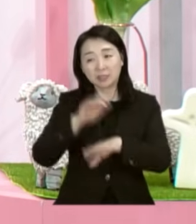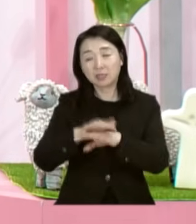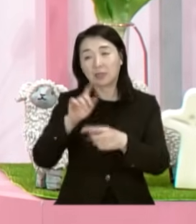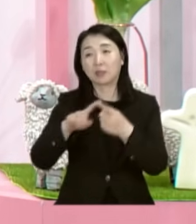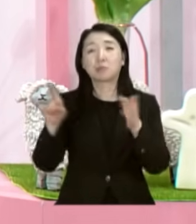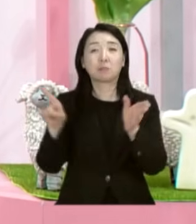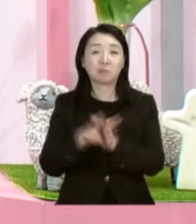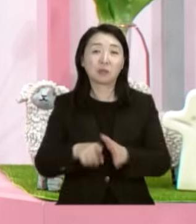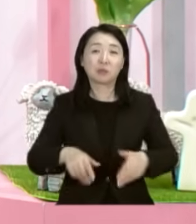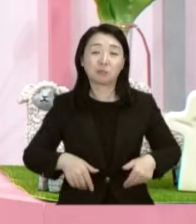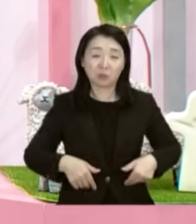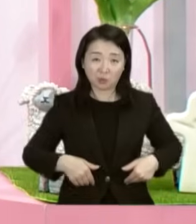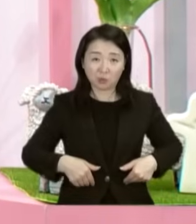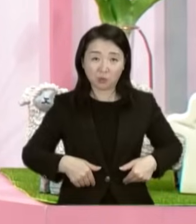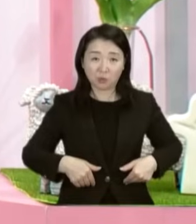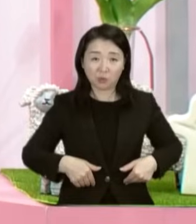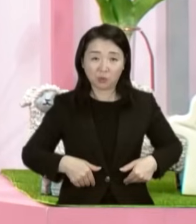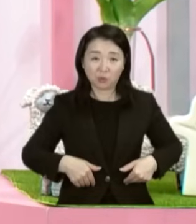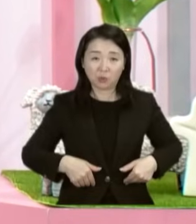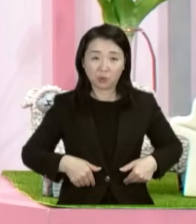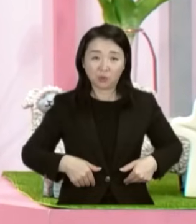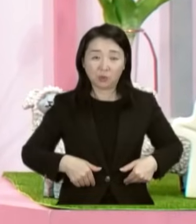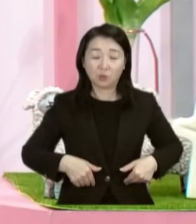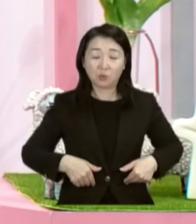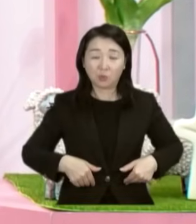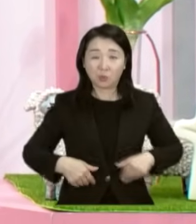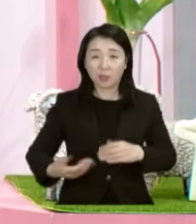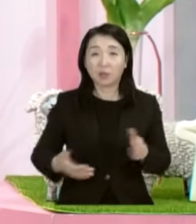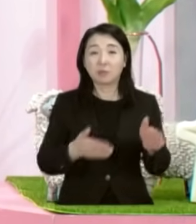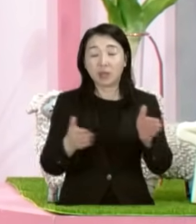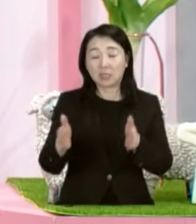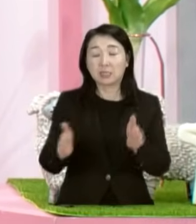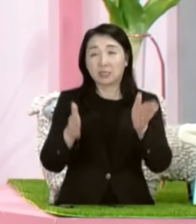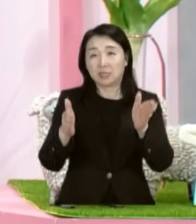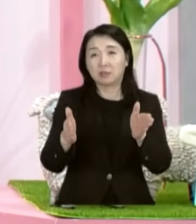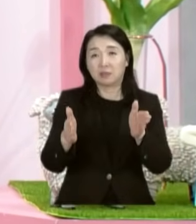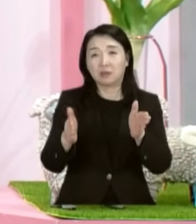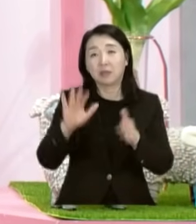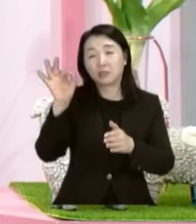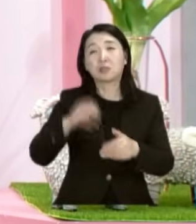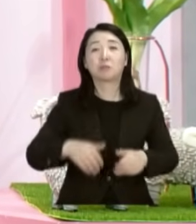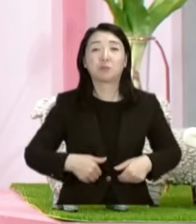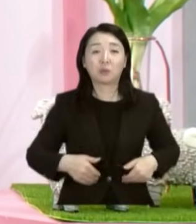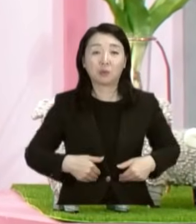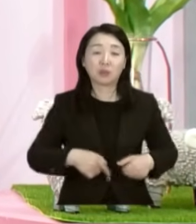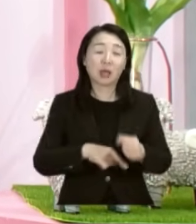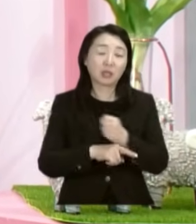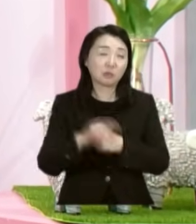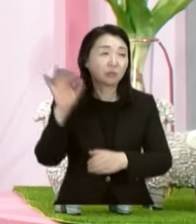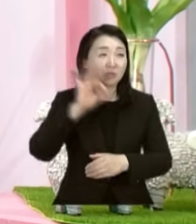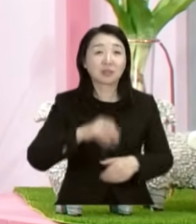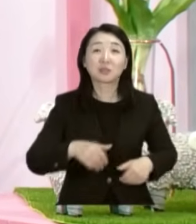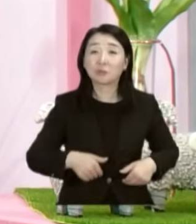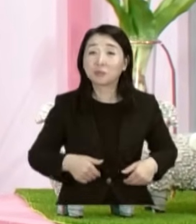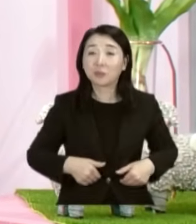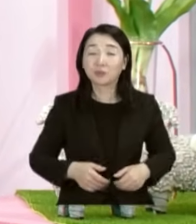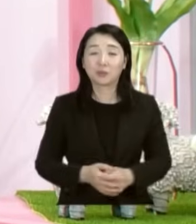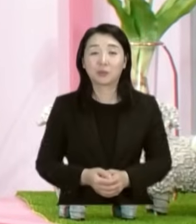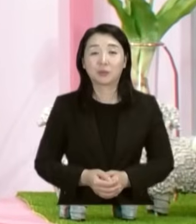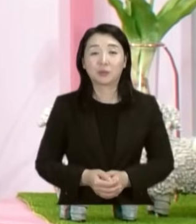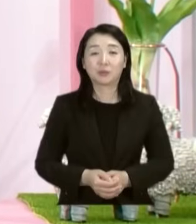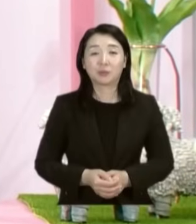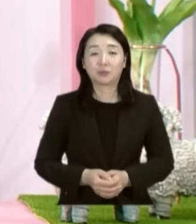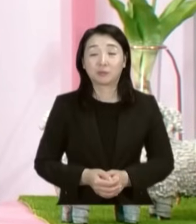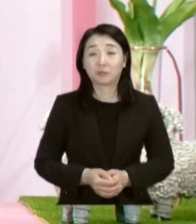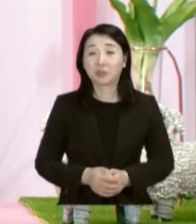지혜로우신 믿어야 된다 나를 위해서 예비하신 그 길을 저는 계속 이유를려고 하고 있고 제가